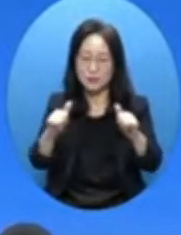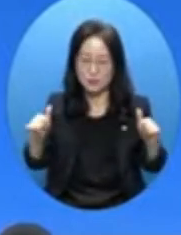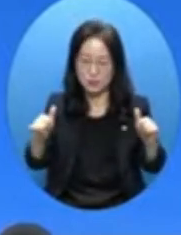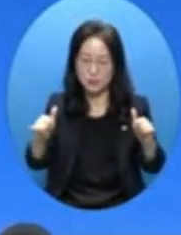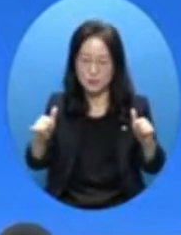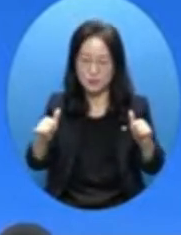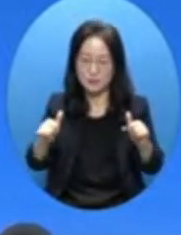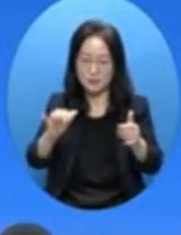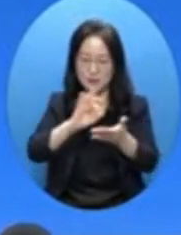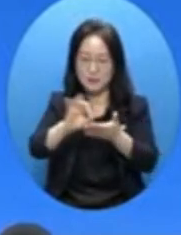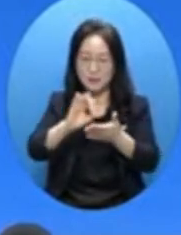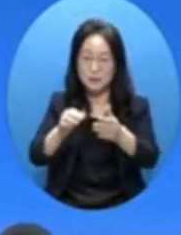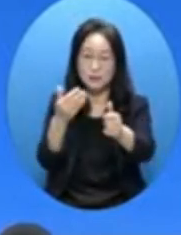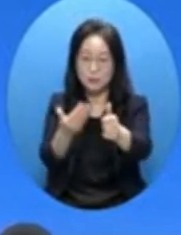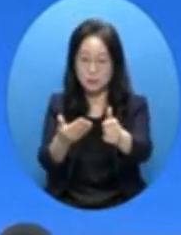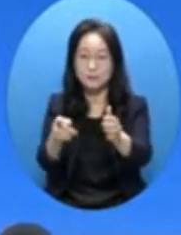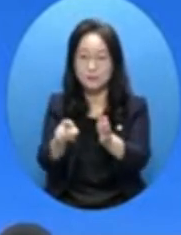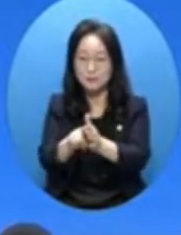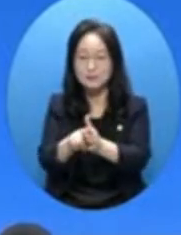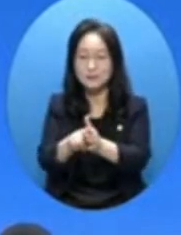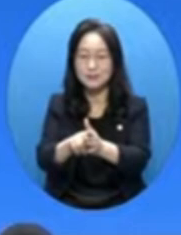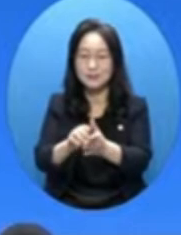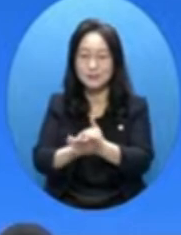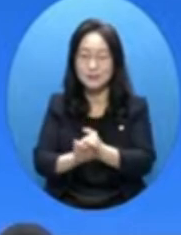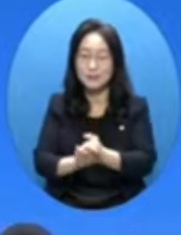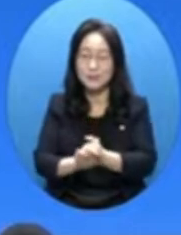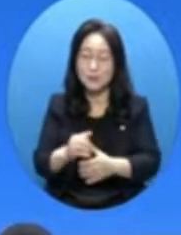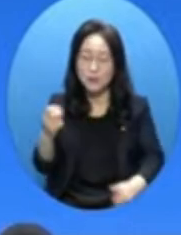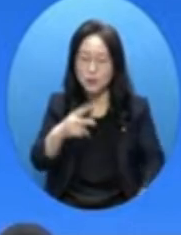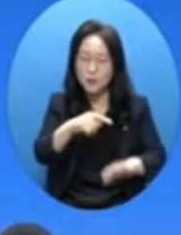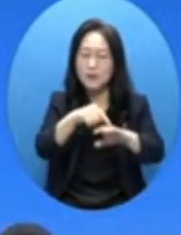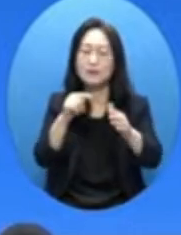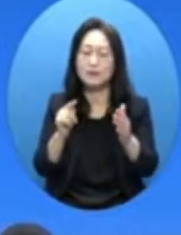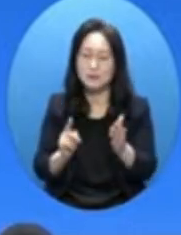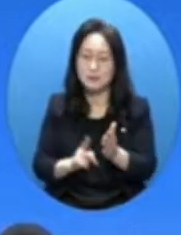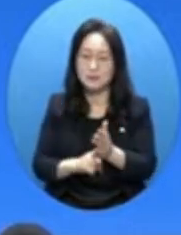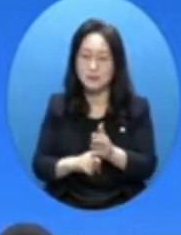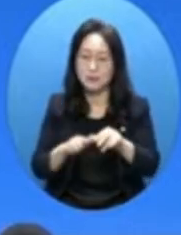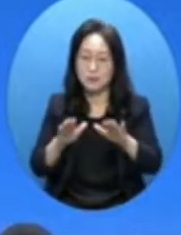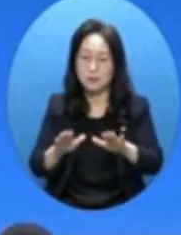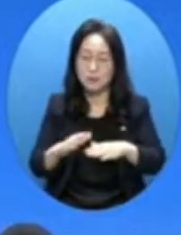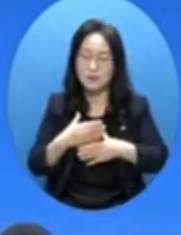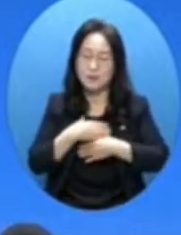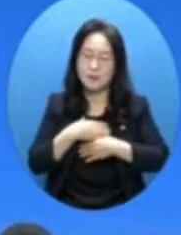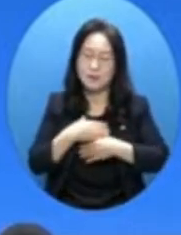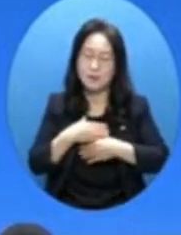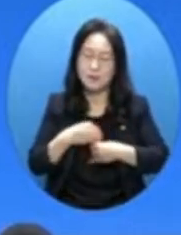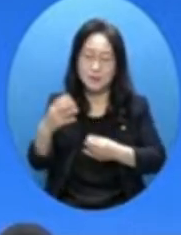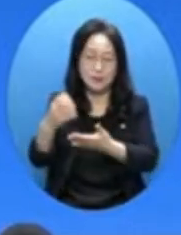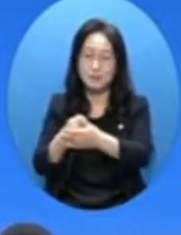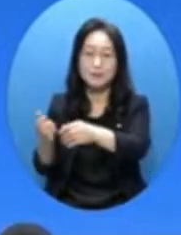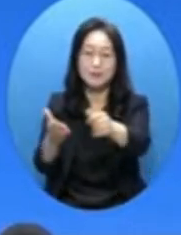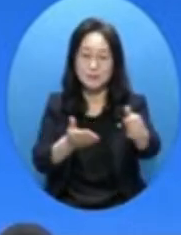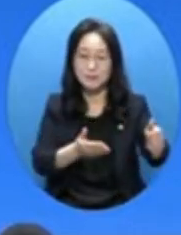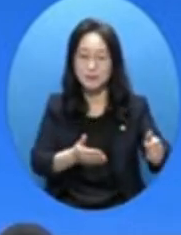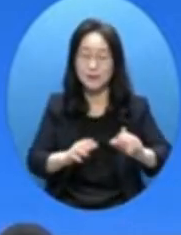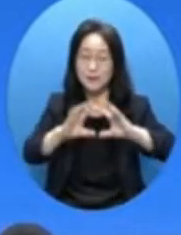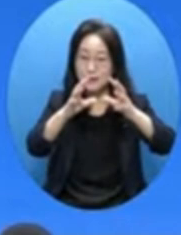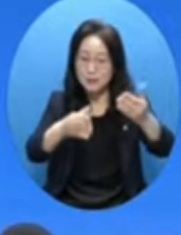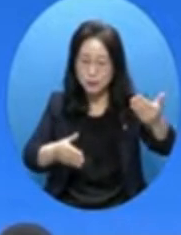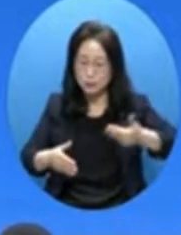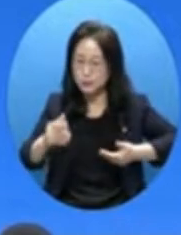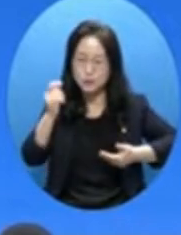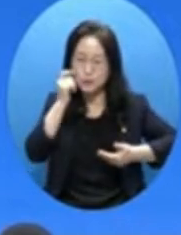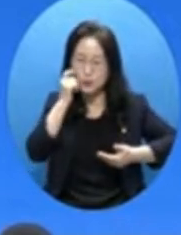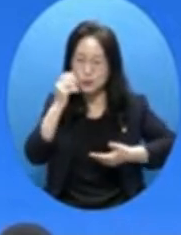쓰임받게 만들어 주실 것입니다. 무엇보다 여러분 마음에 오늘 주님이신 평안함이 넘쳐나길 바랍니다. 세상에 줄 수 없는